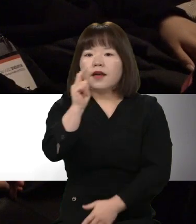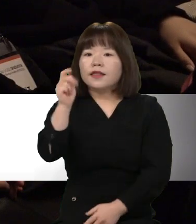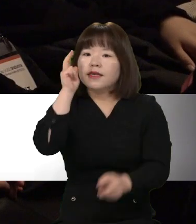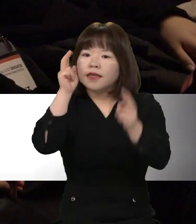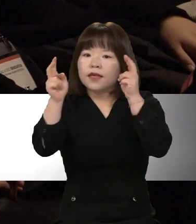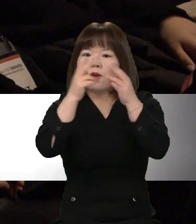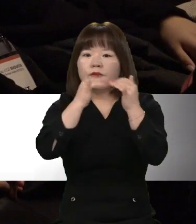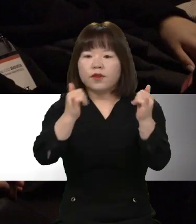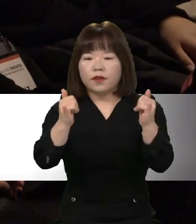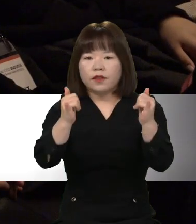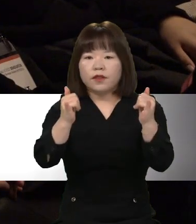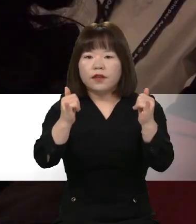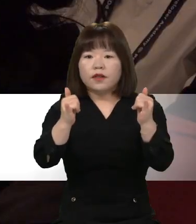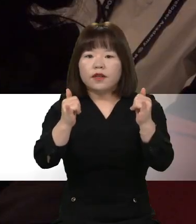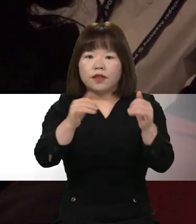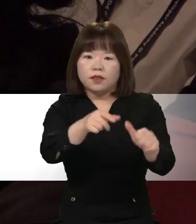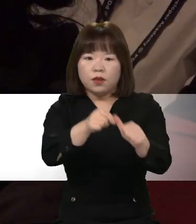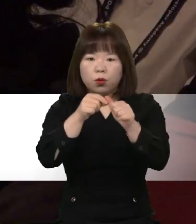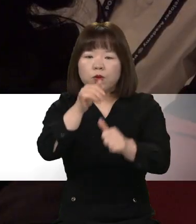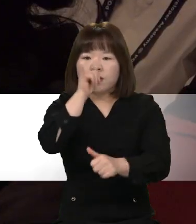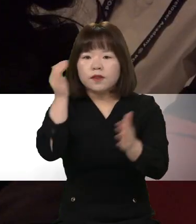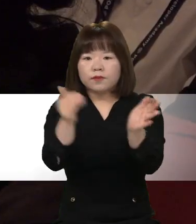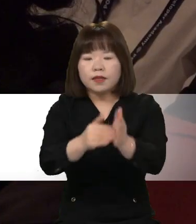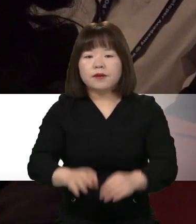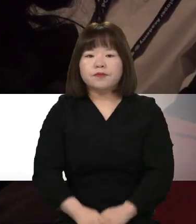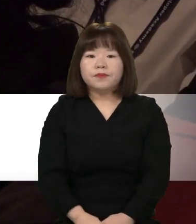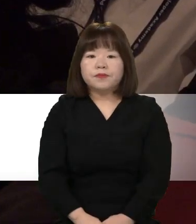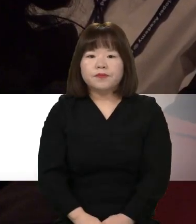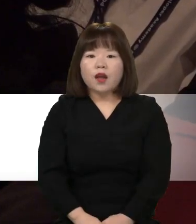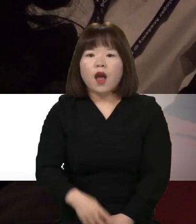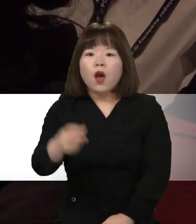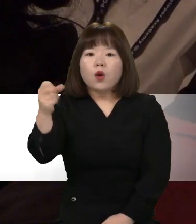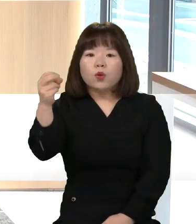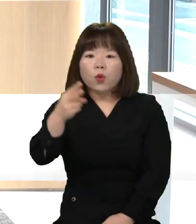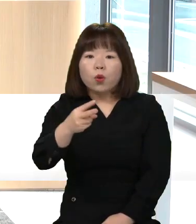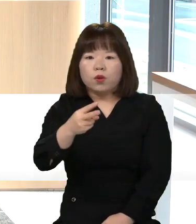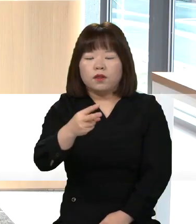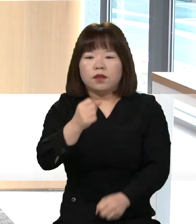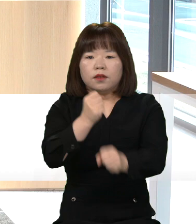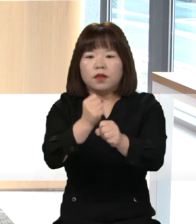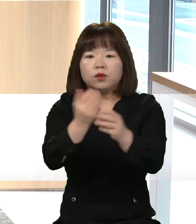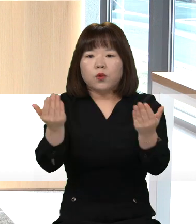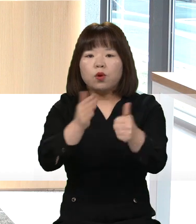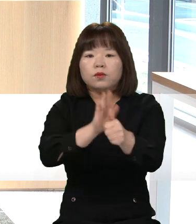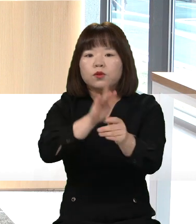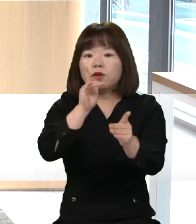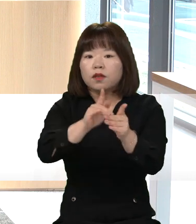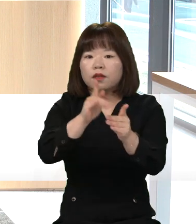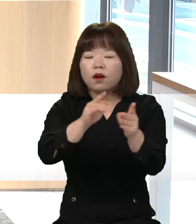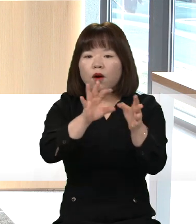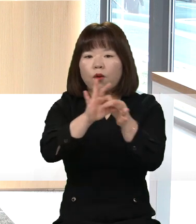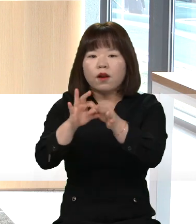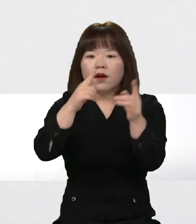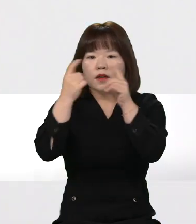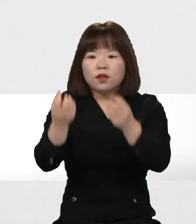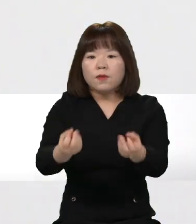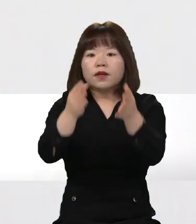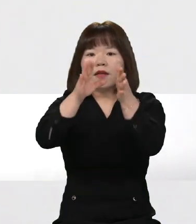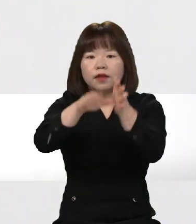위한 it 기업들의 채용도 이어졌습니다 이와 함께 애플 제조업 r&d 지원센터 관련